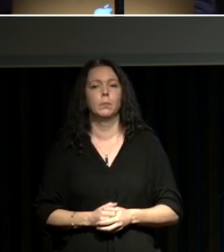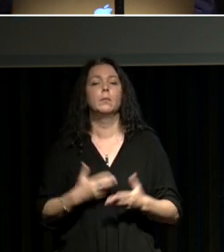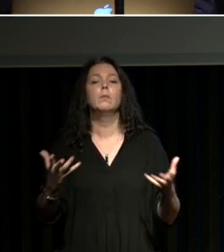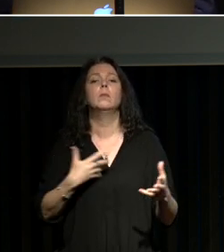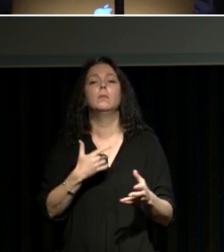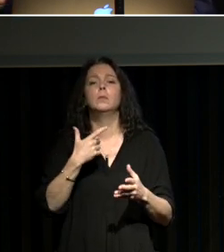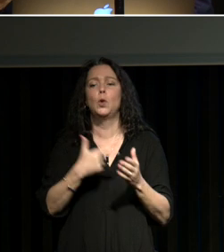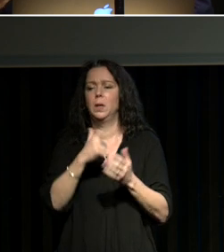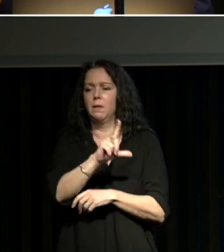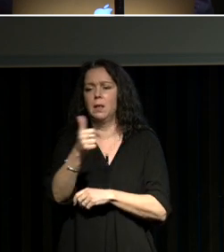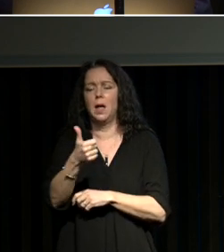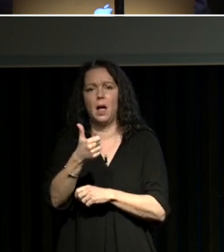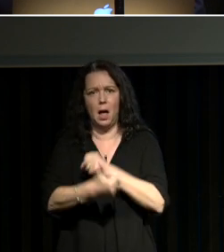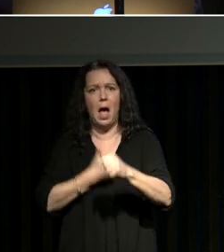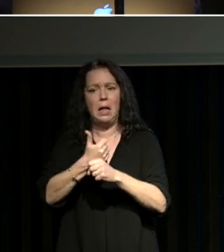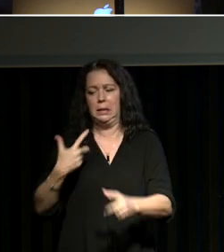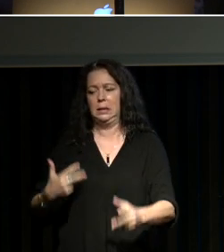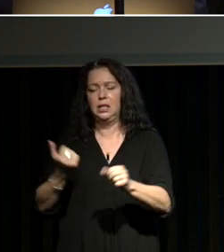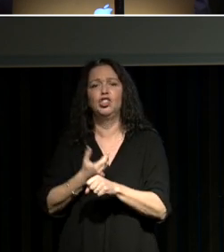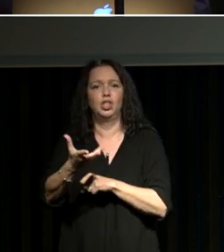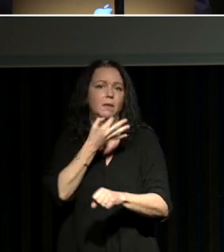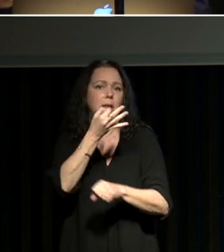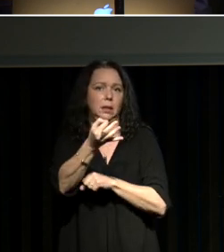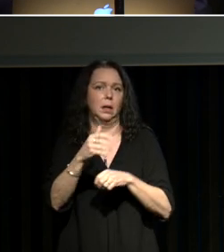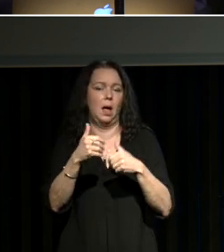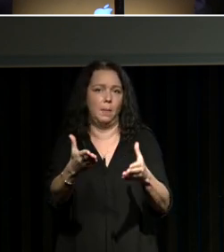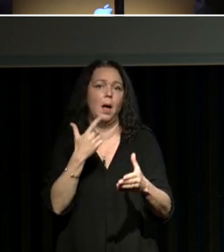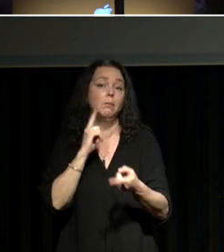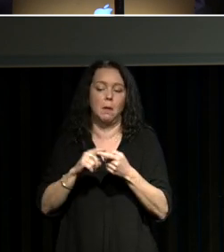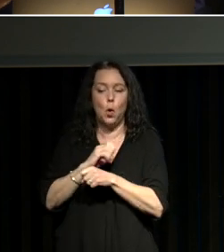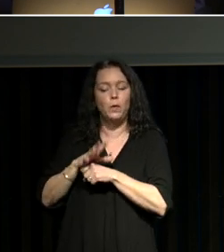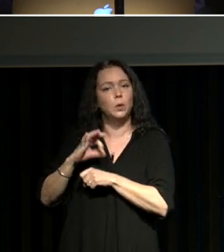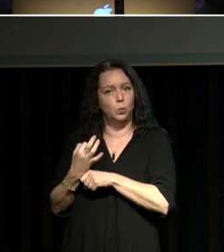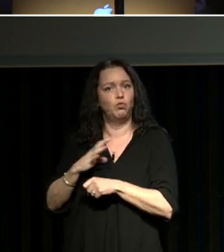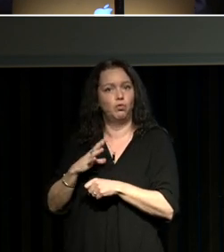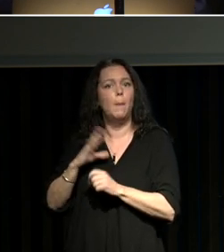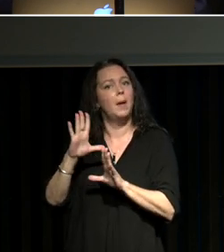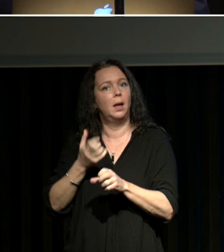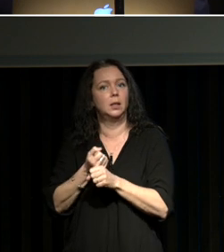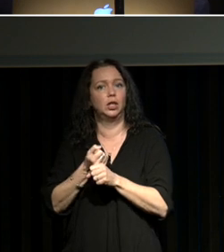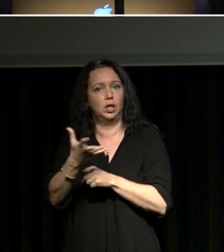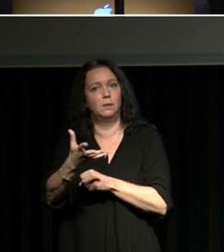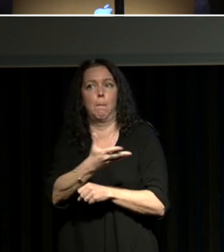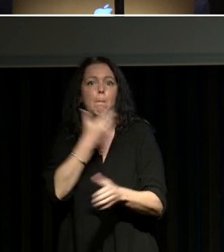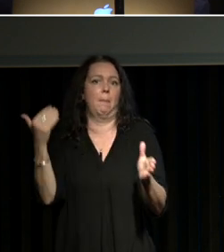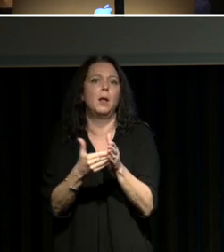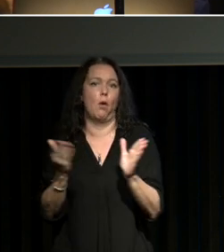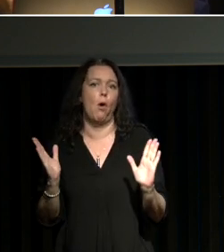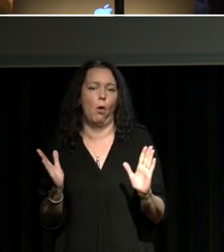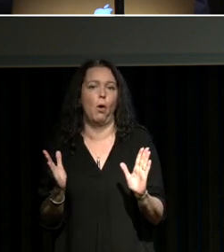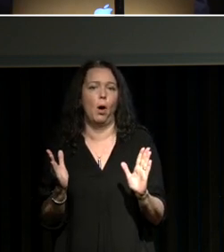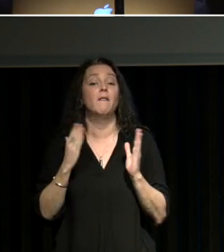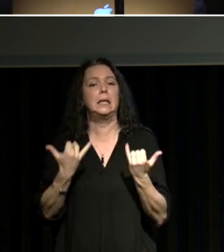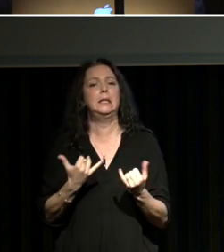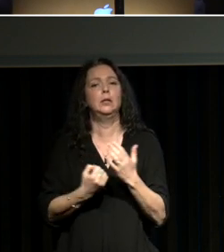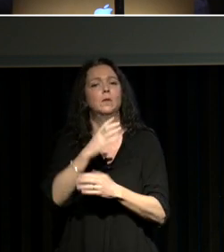l'année 2021, qui a été aussi une année sous le signe du Covid, mais sur laquelle on a moins souffert, avec des chiffres beaucoup plus encourageants, en tout cas en